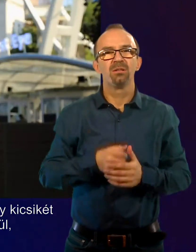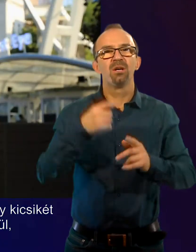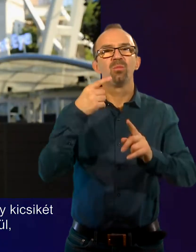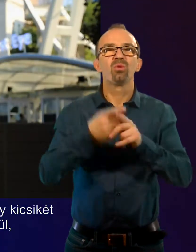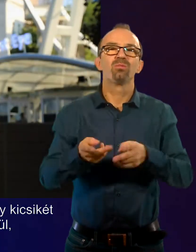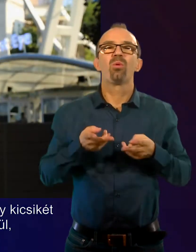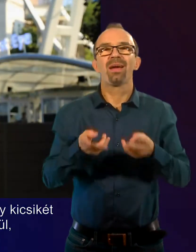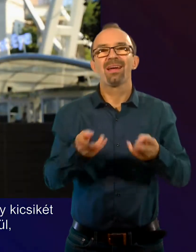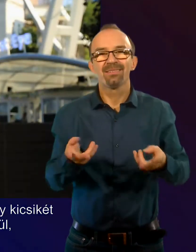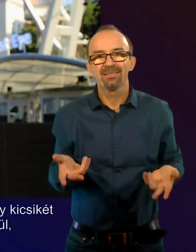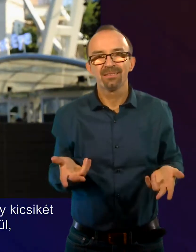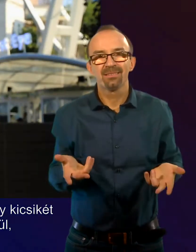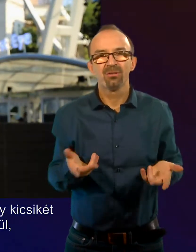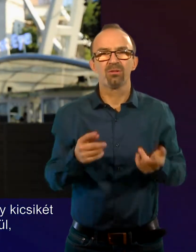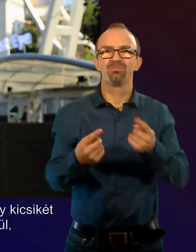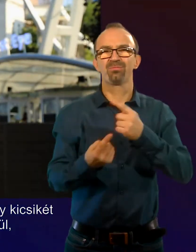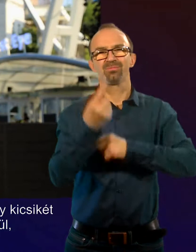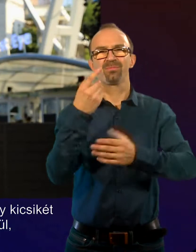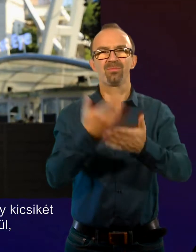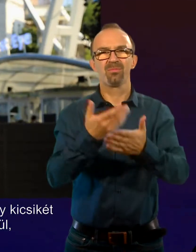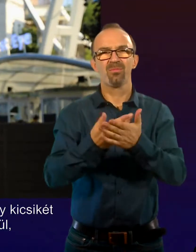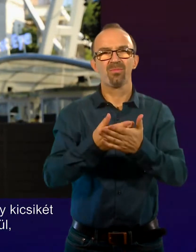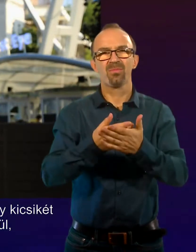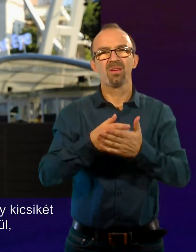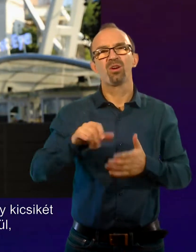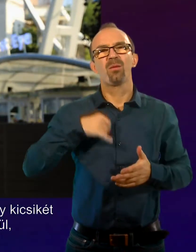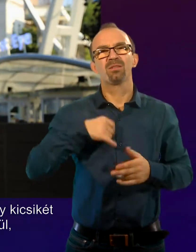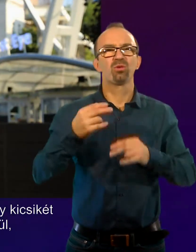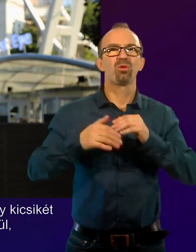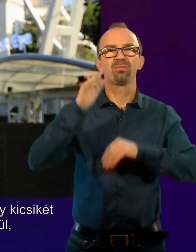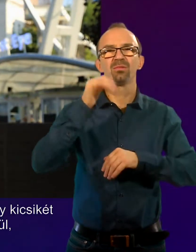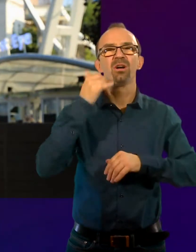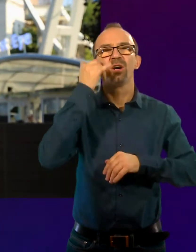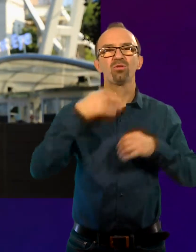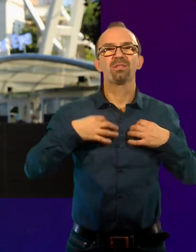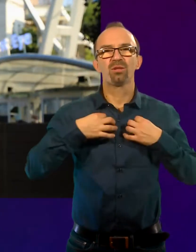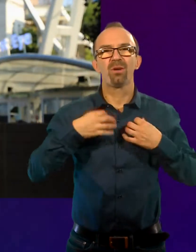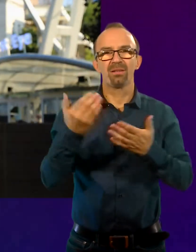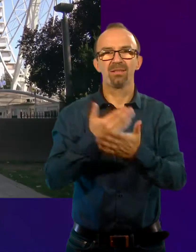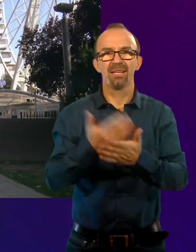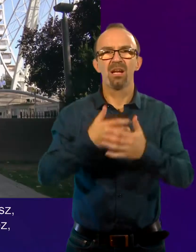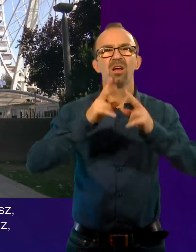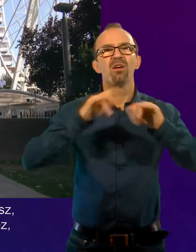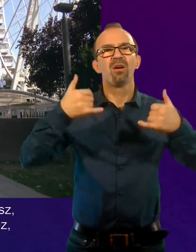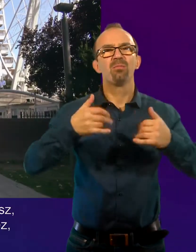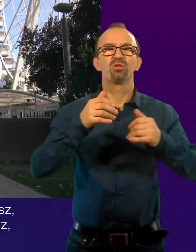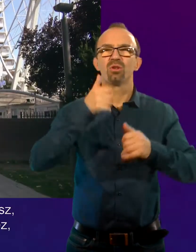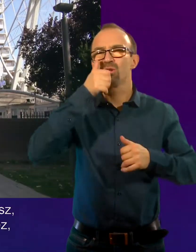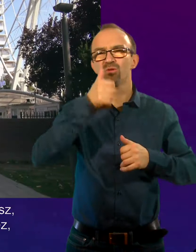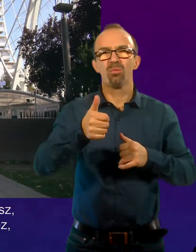ráadásul poénból, hogy egy kicsikét kitűnjön a lógóorú kamaszok közül, rózsaszín ruhákat hord. Van most egy